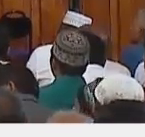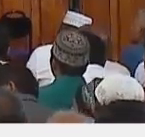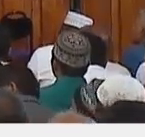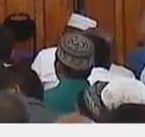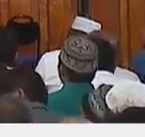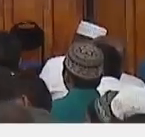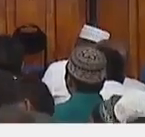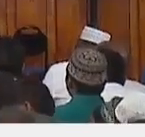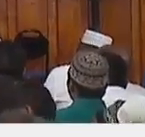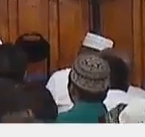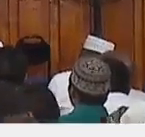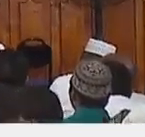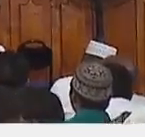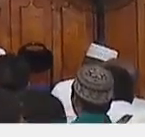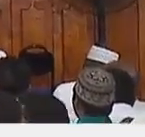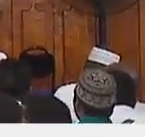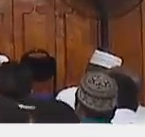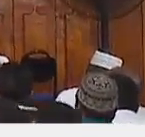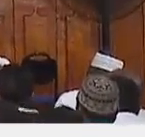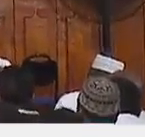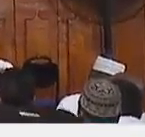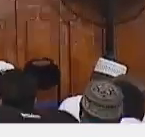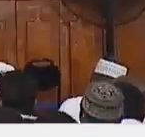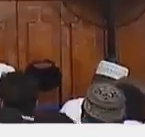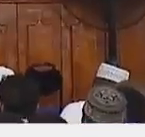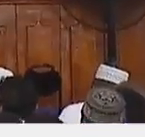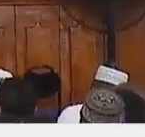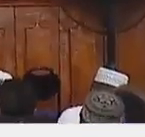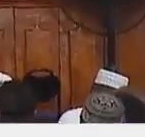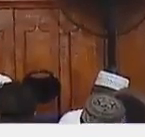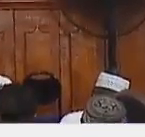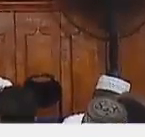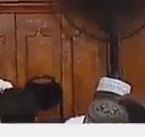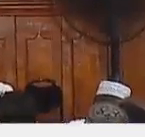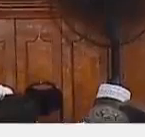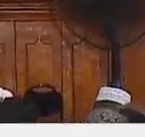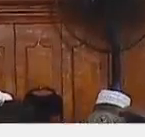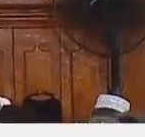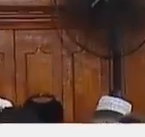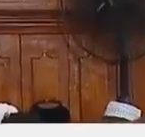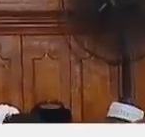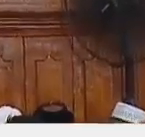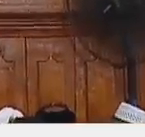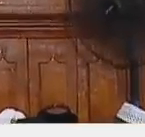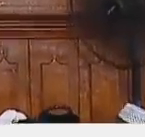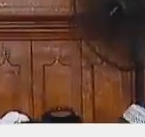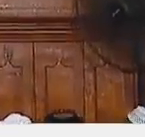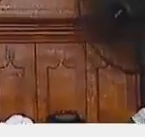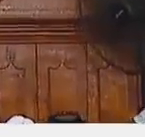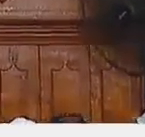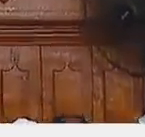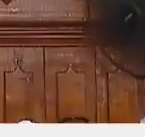الحمد لله، الحمد لله الذي هدانا لهذا وما كنا لنهتدي